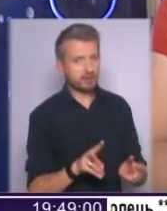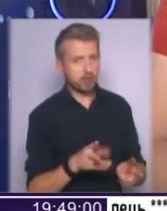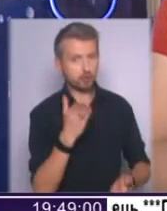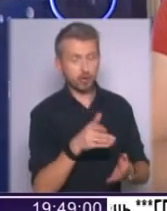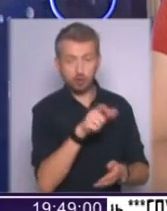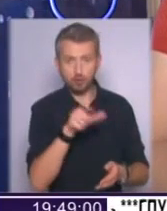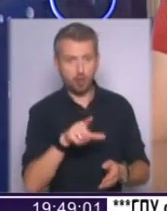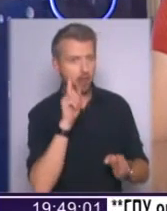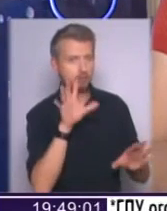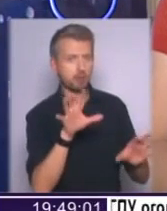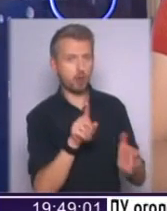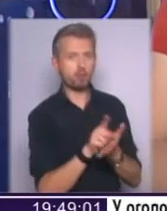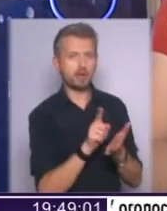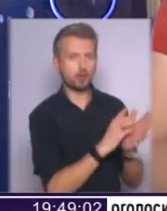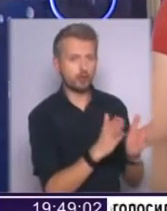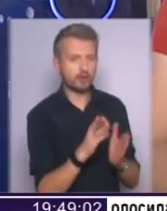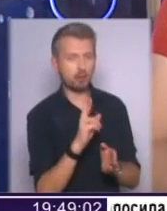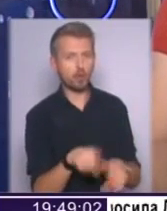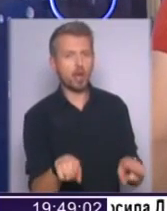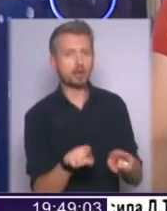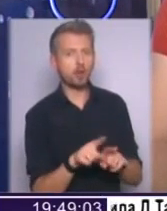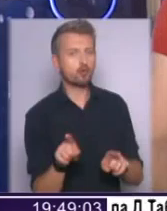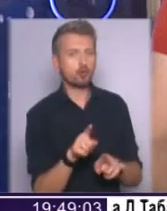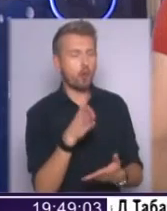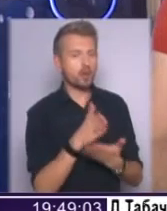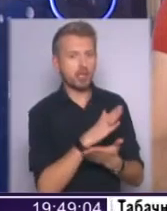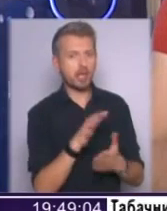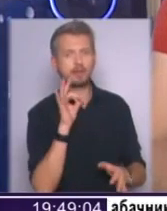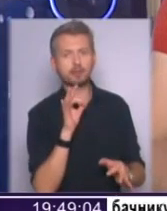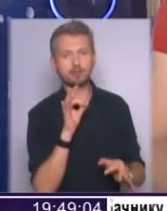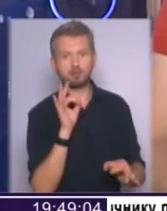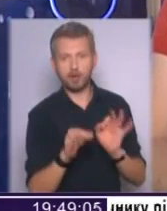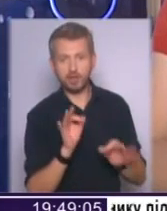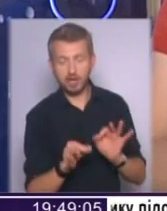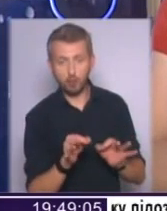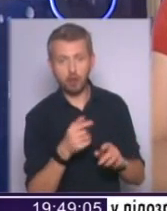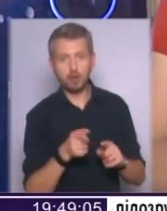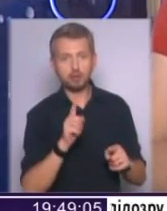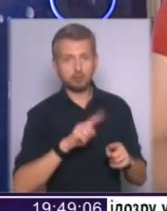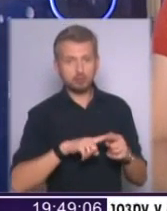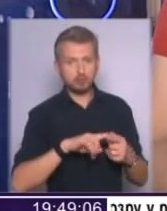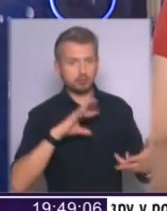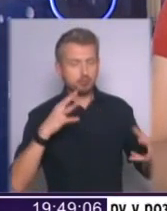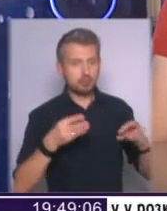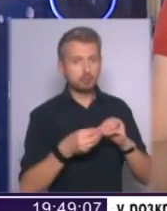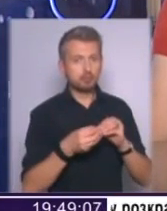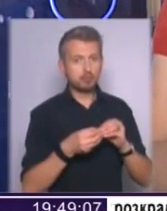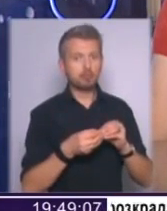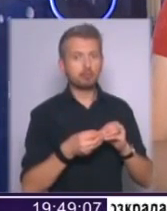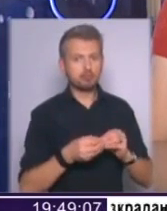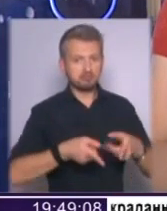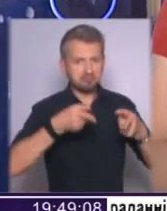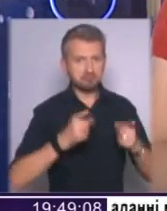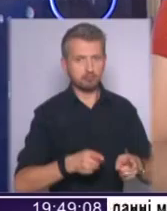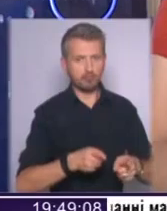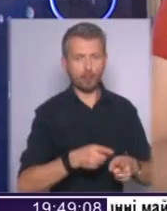громадяни сприймають пенсійну систему як таку, що вона не є соціально справедливою, це зрештою веде до того, що легітимність, в тому числі рішень держави в цій